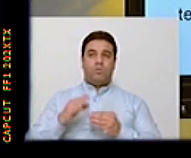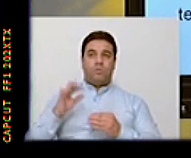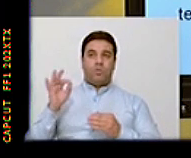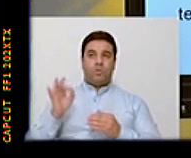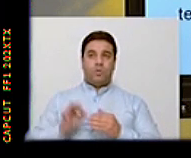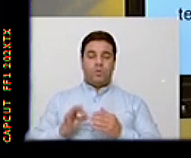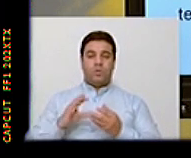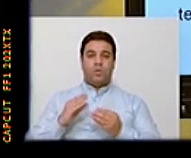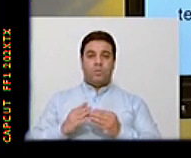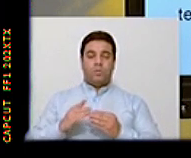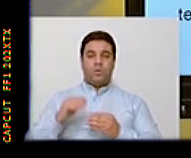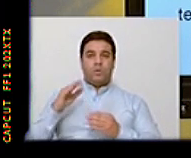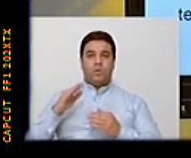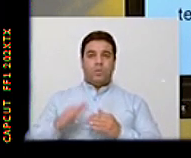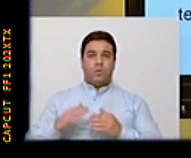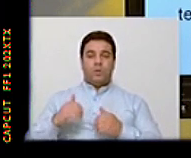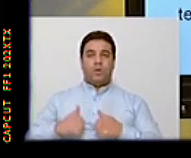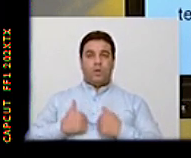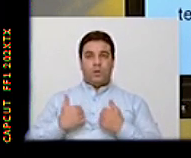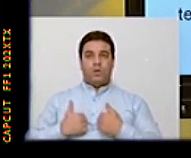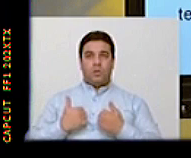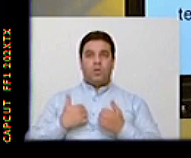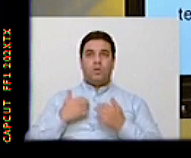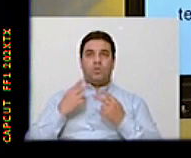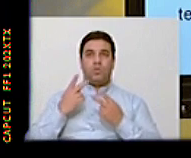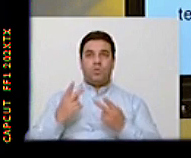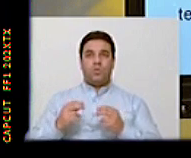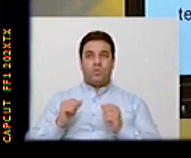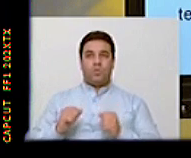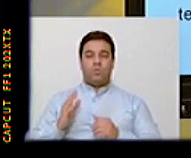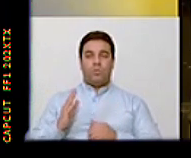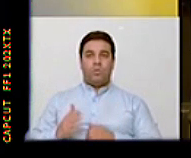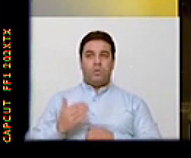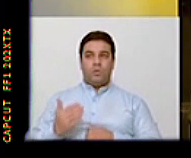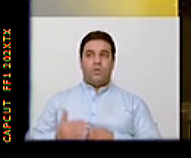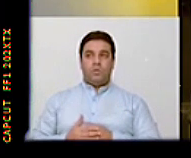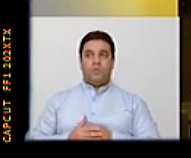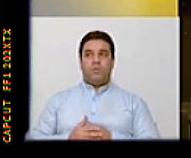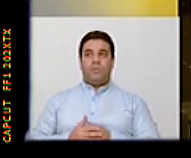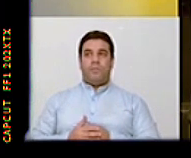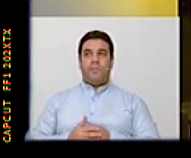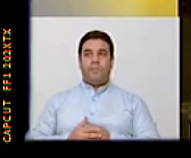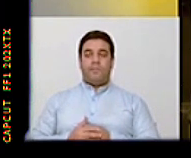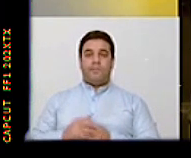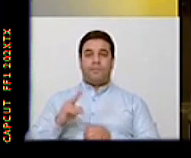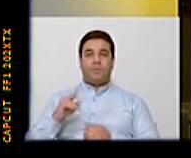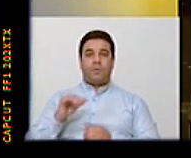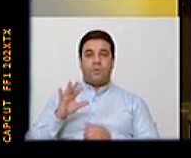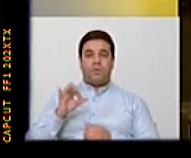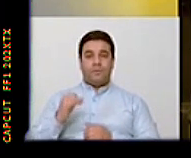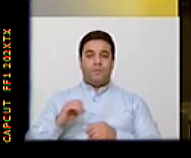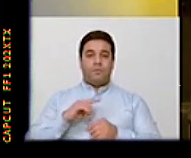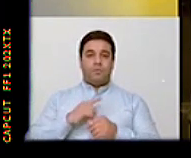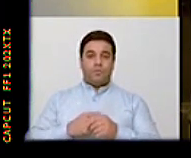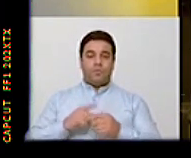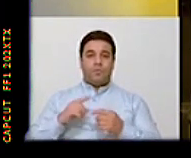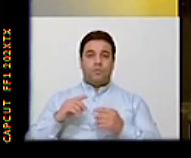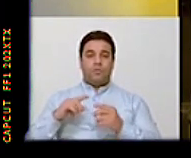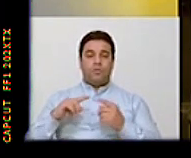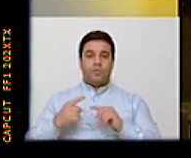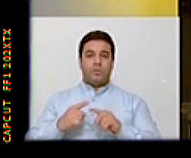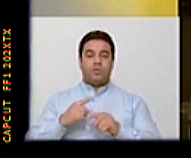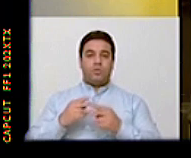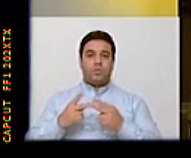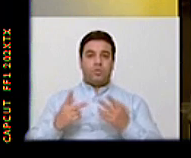muntazam ravishda tebrantirib harakatga keltirishimiz mumkin bo'ladi. Davriy kuch ta'sirida sodir